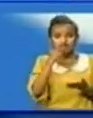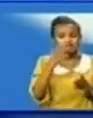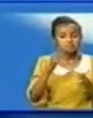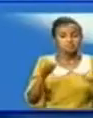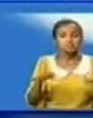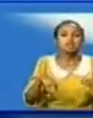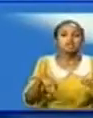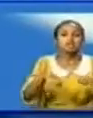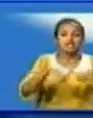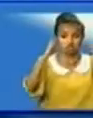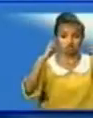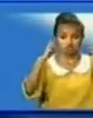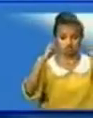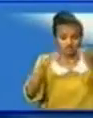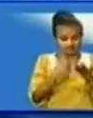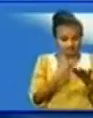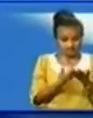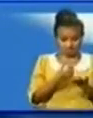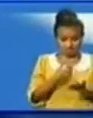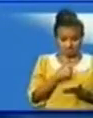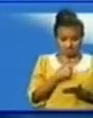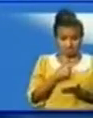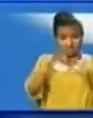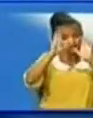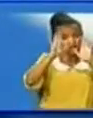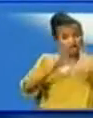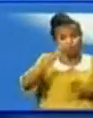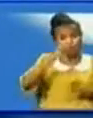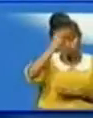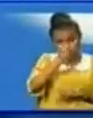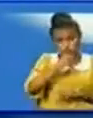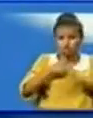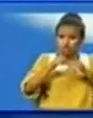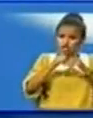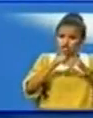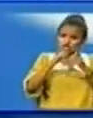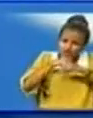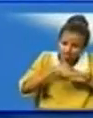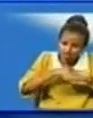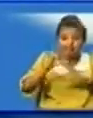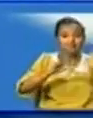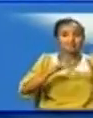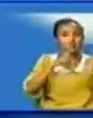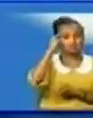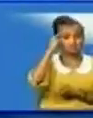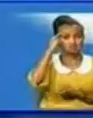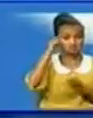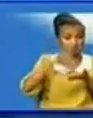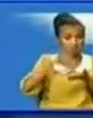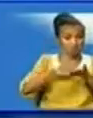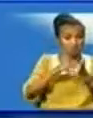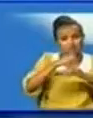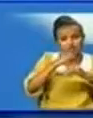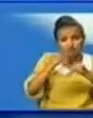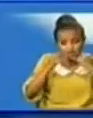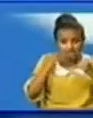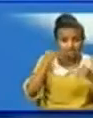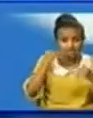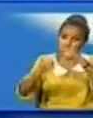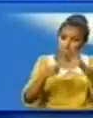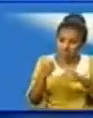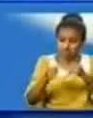ፊቱን አዙሮ ነው ንግግር እንትን መጥፎ ነገር የተናገረ መስሏቸው በእንደዚህ አይነት ግጭት ነው እና እንትን ታብሎ አለ